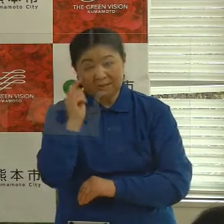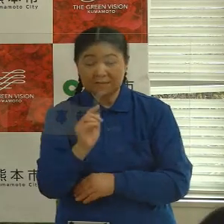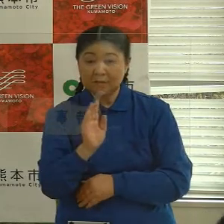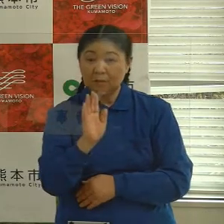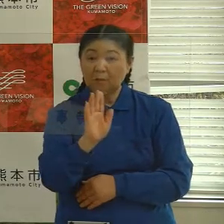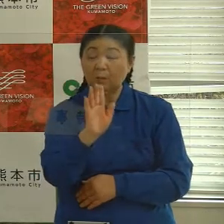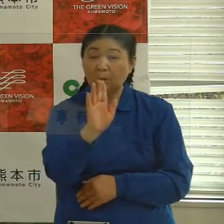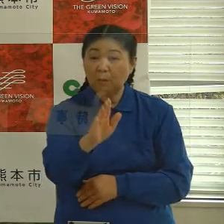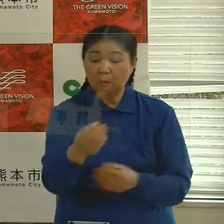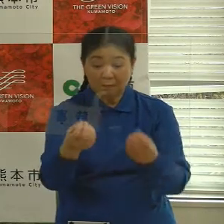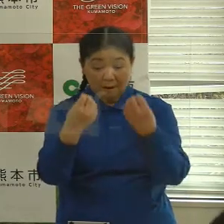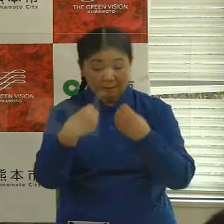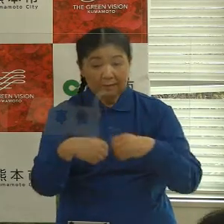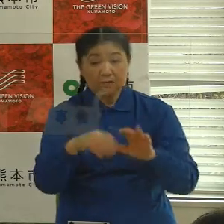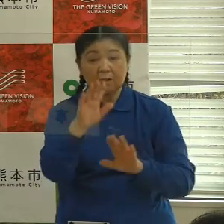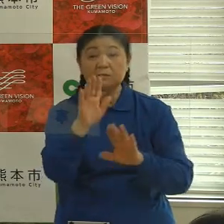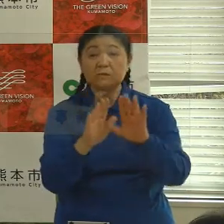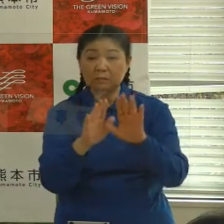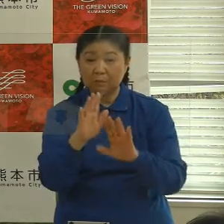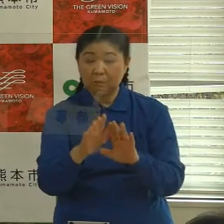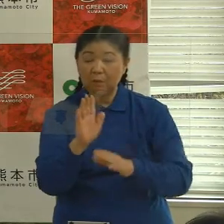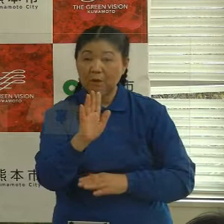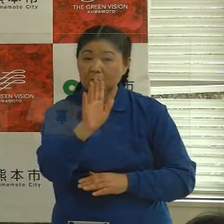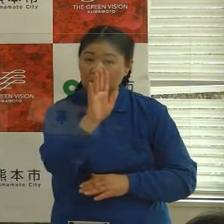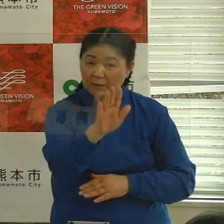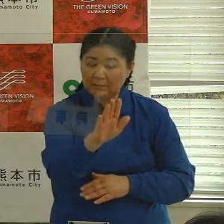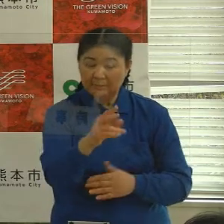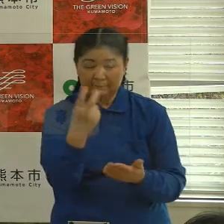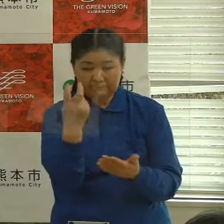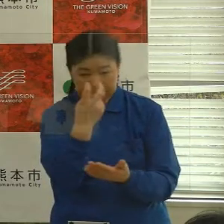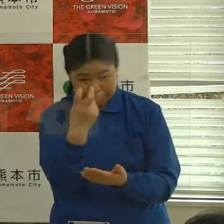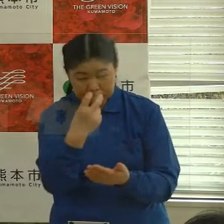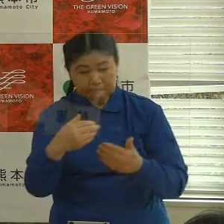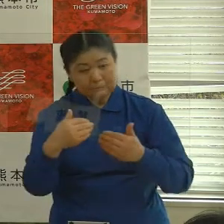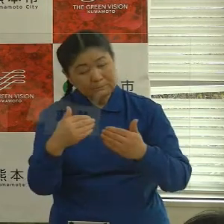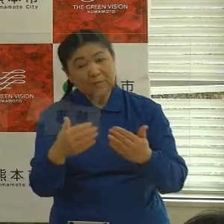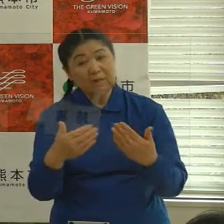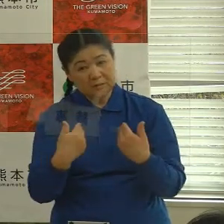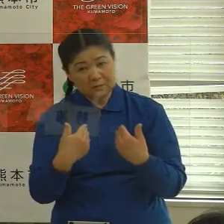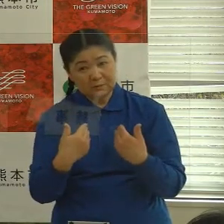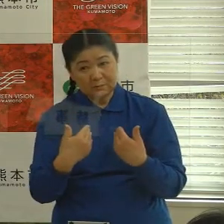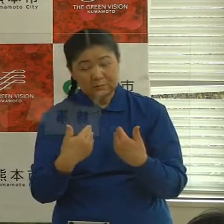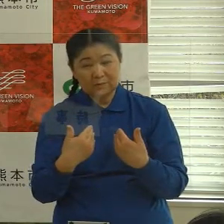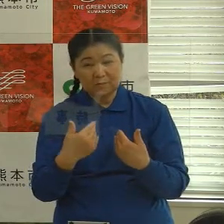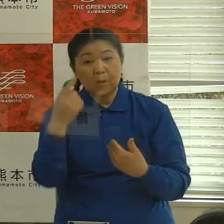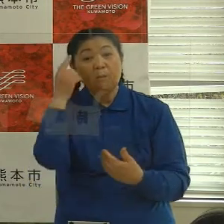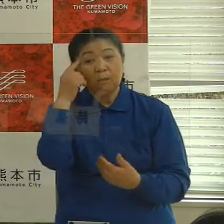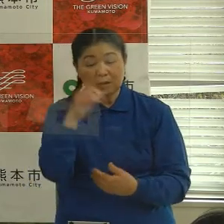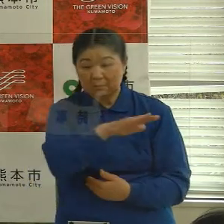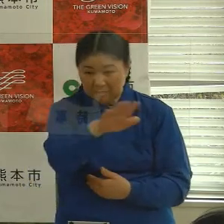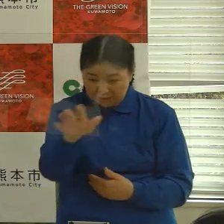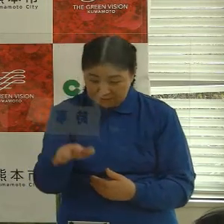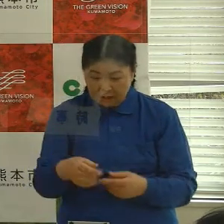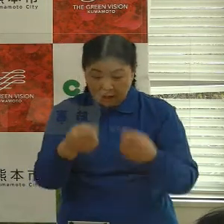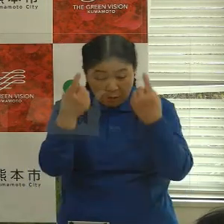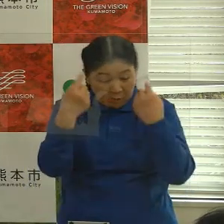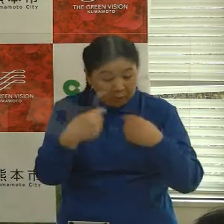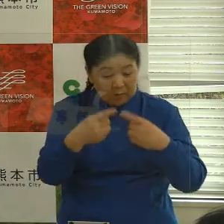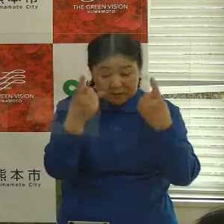後の感染状況というのをまたこれから見ていかなきゃいけないわけですが、やはり皆さんかなりそれぞれ